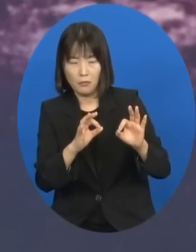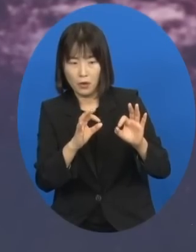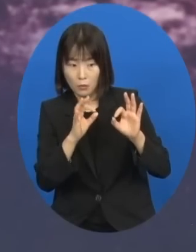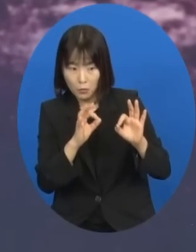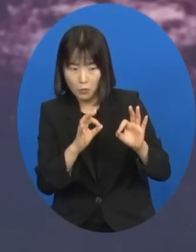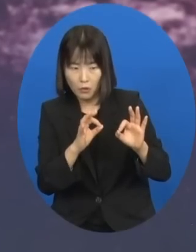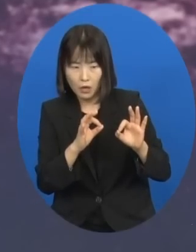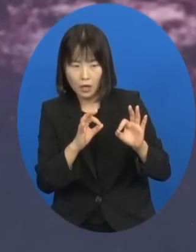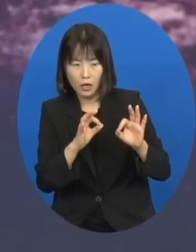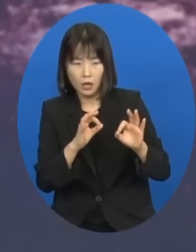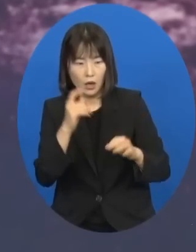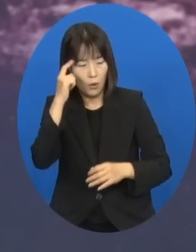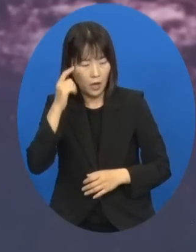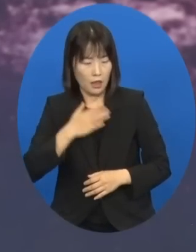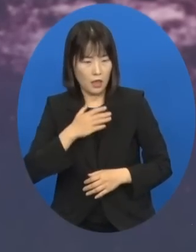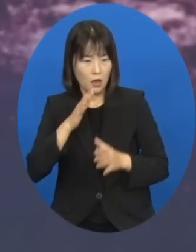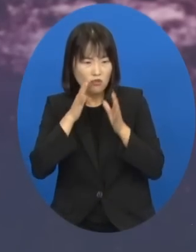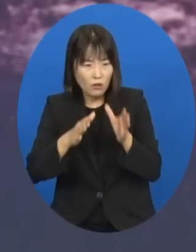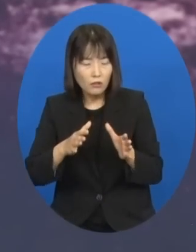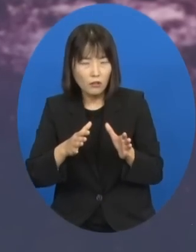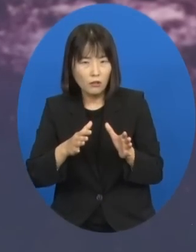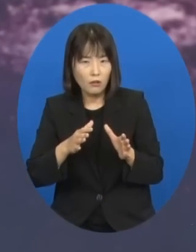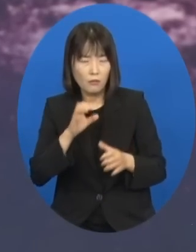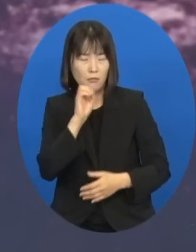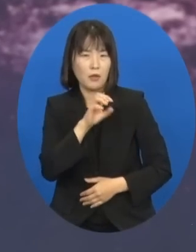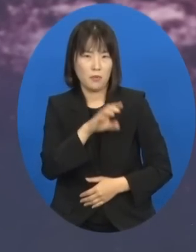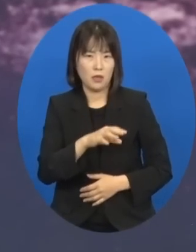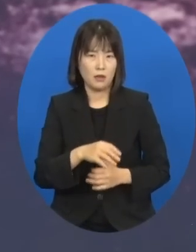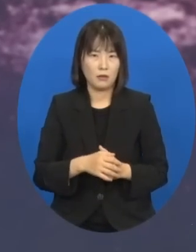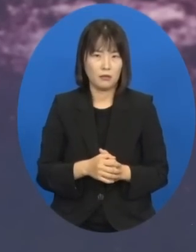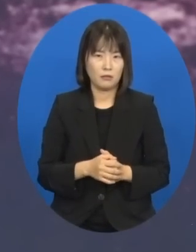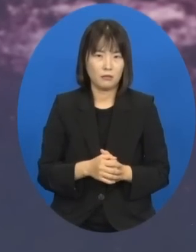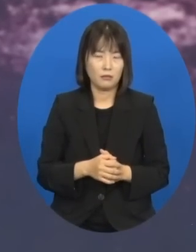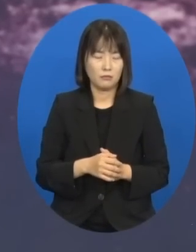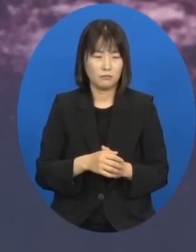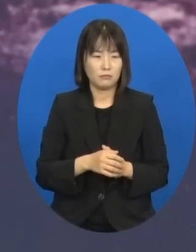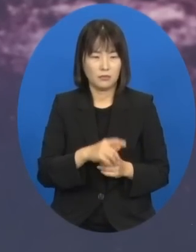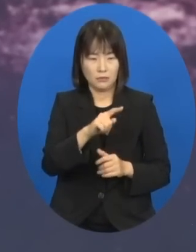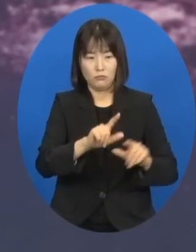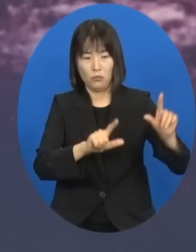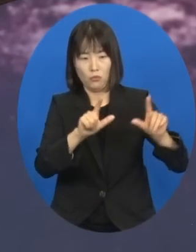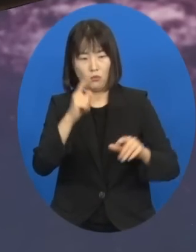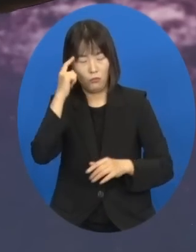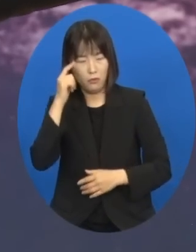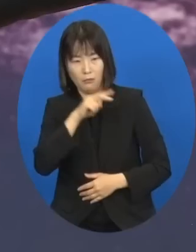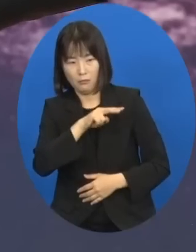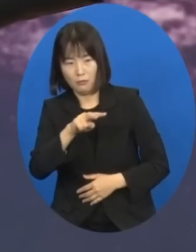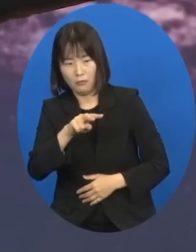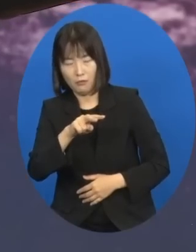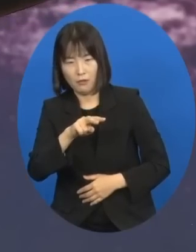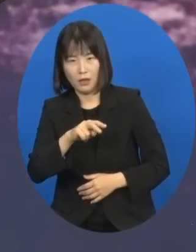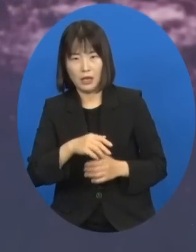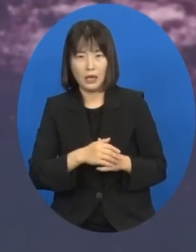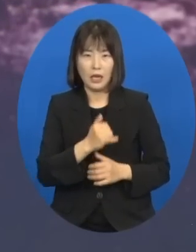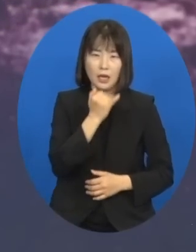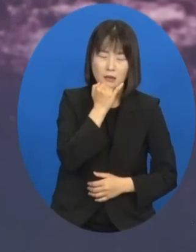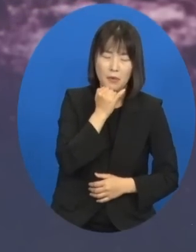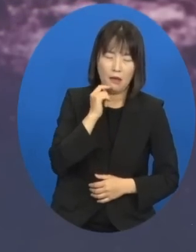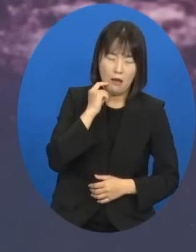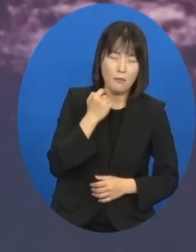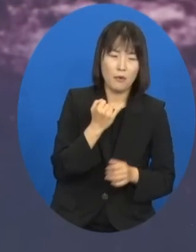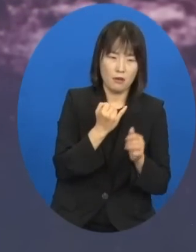이거야. 그럼 아내 아니냐 이거야. 이런 장면이 나오거든요. 그걸 왜 보고 있었을까. 마음에 들었던 거야. 하여튼 리브가가 예뻤나 봐요. 하여튼